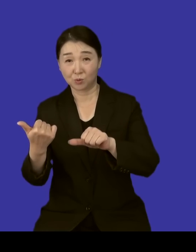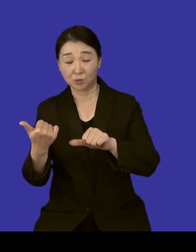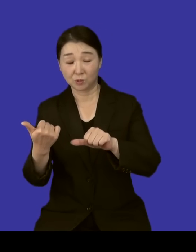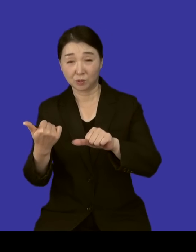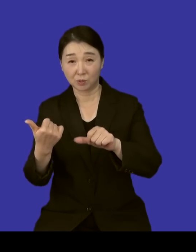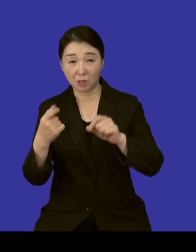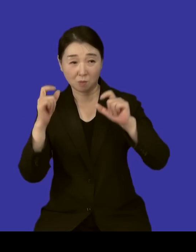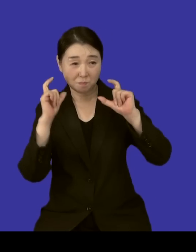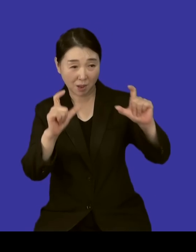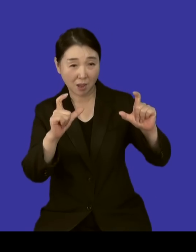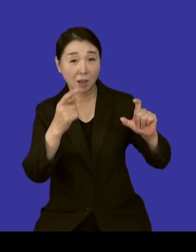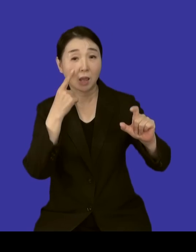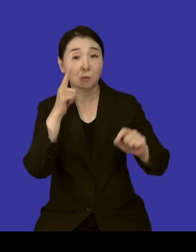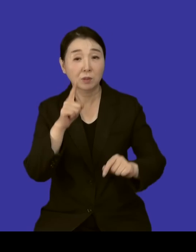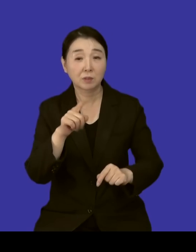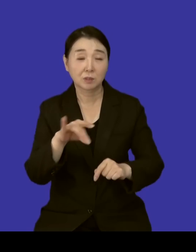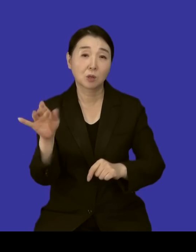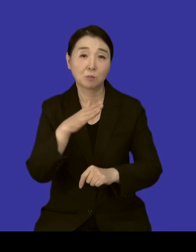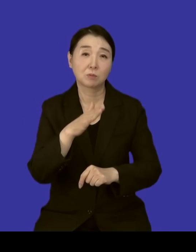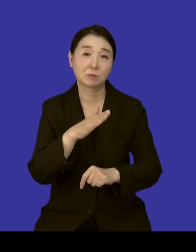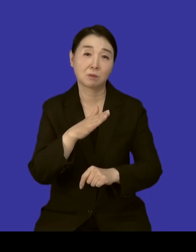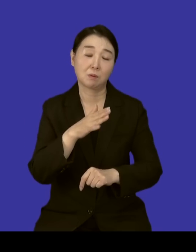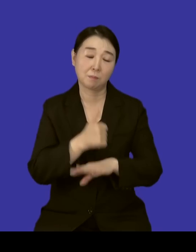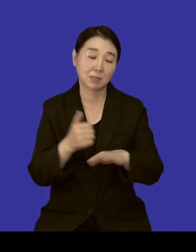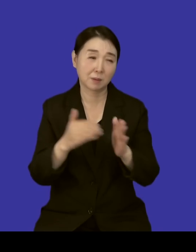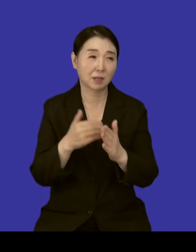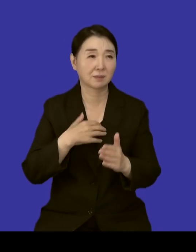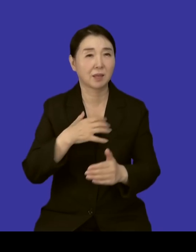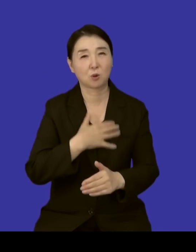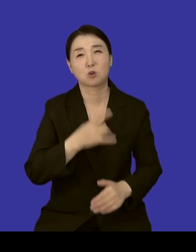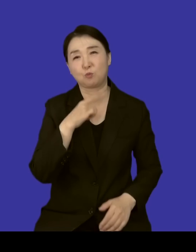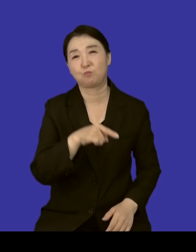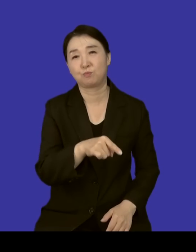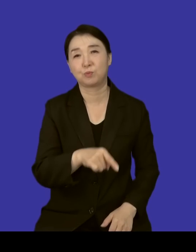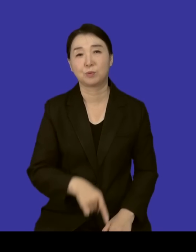나서부터는 처음부터 끝까지 제 걱정만 했잖아요.